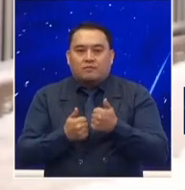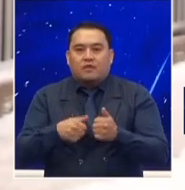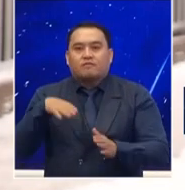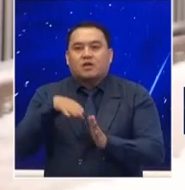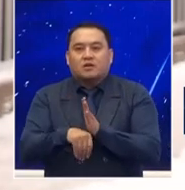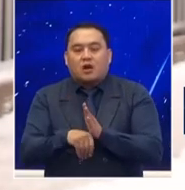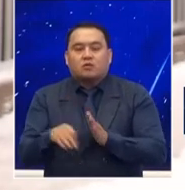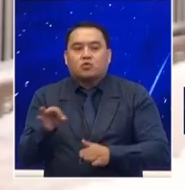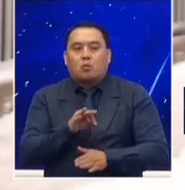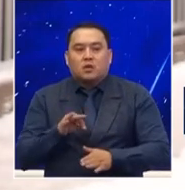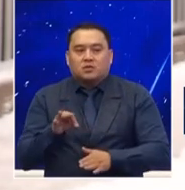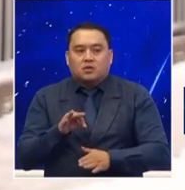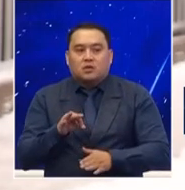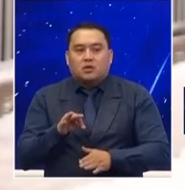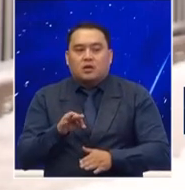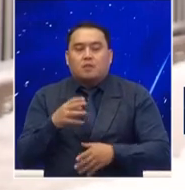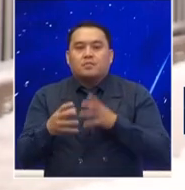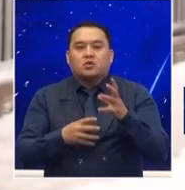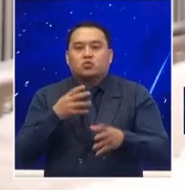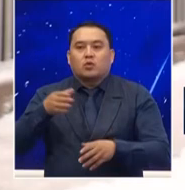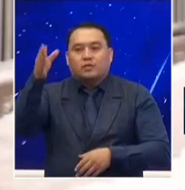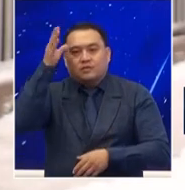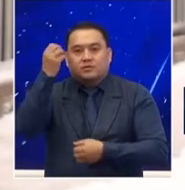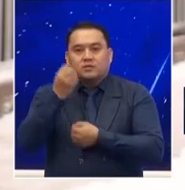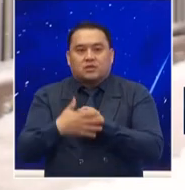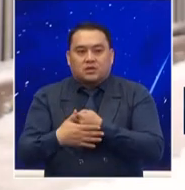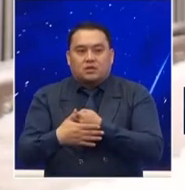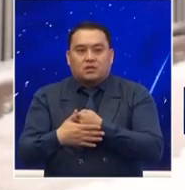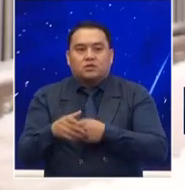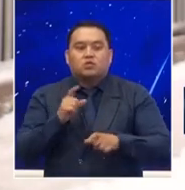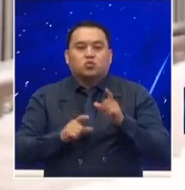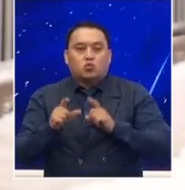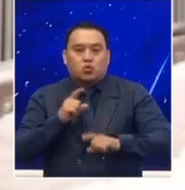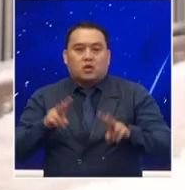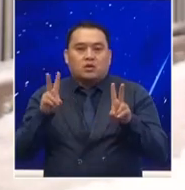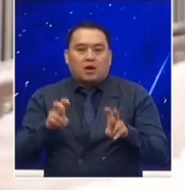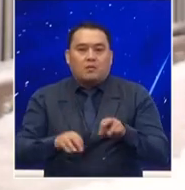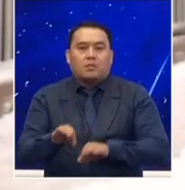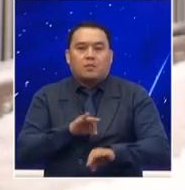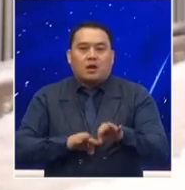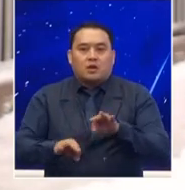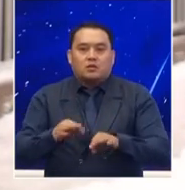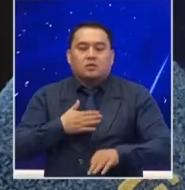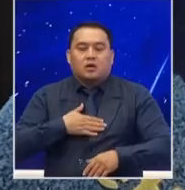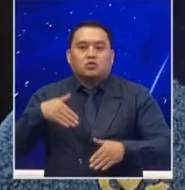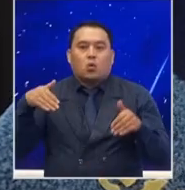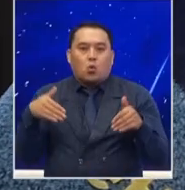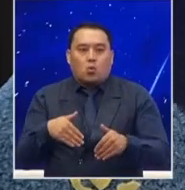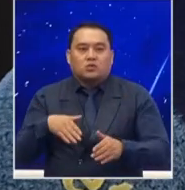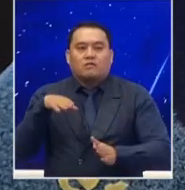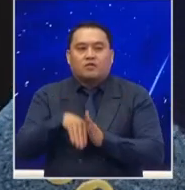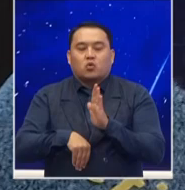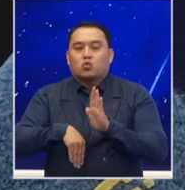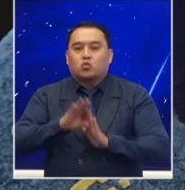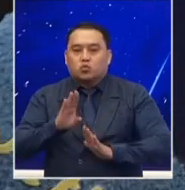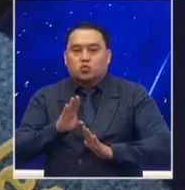новые стандарты World Skills, международные образовательные программы. Студенты в рамках проекта «Жас Маман» наш колледж вошел в